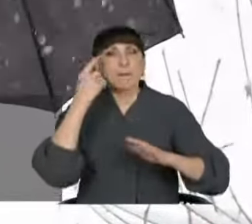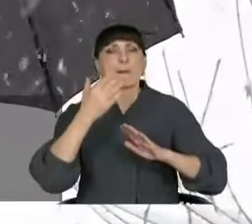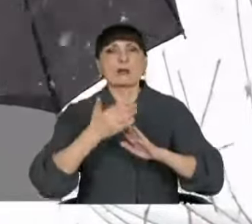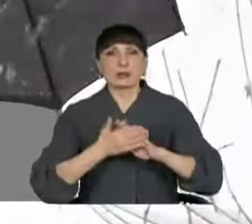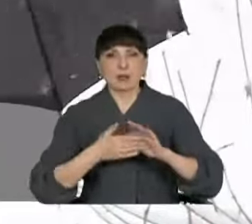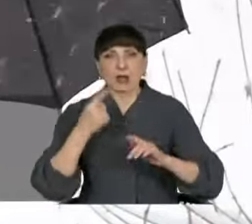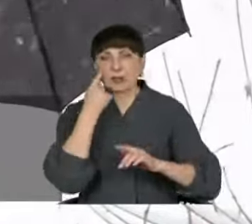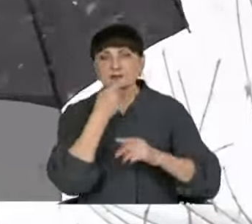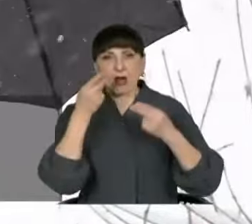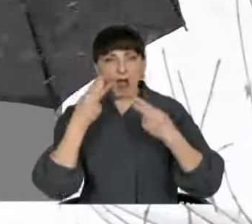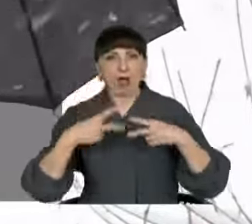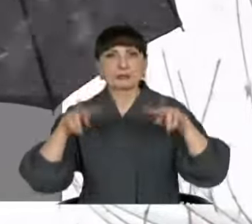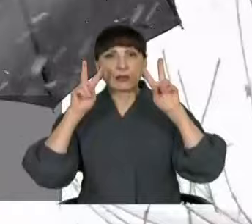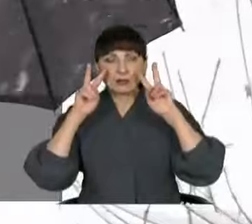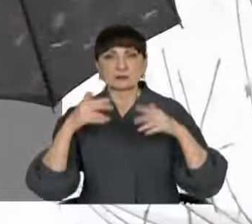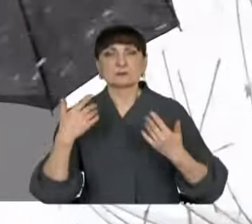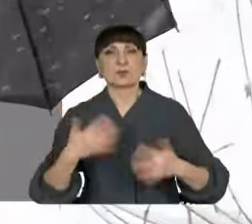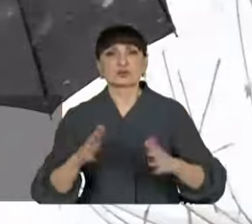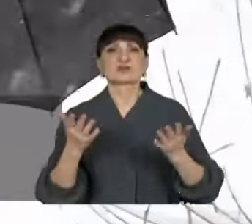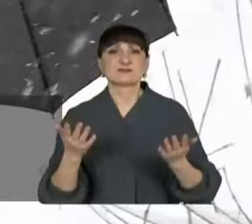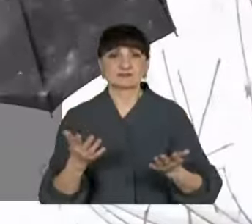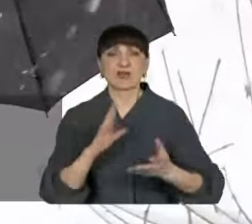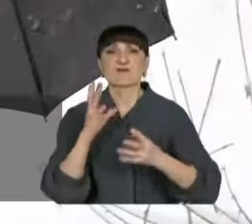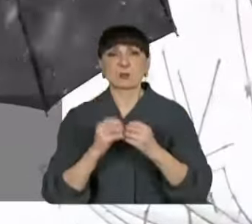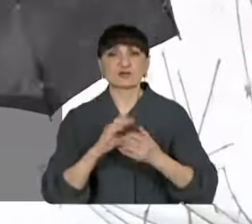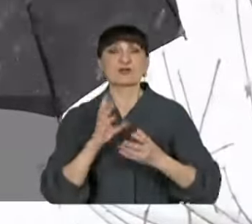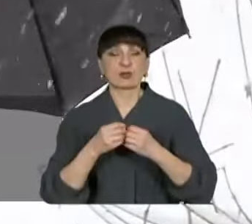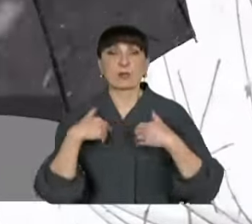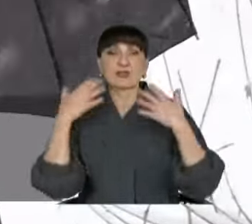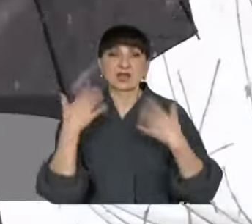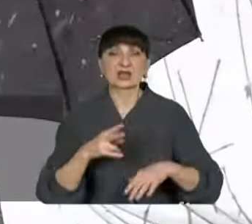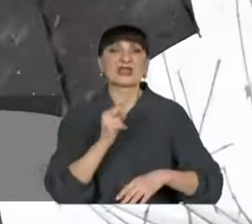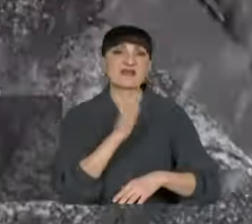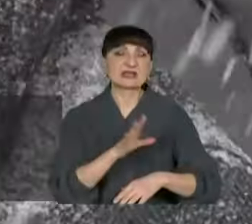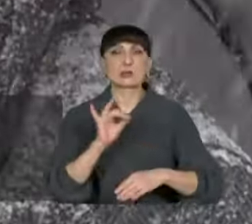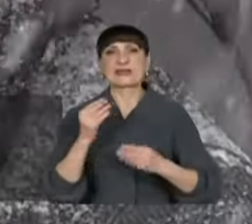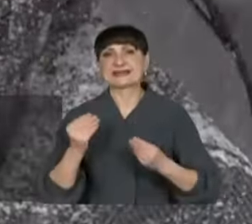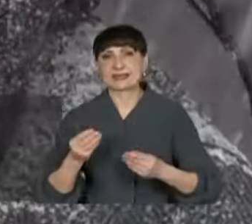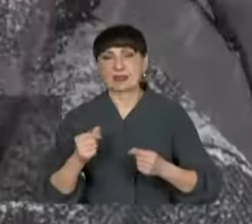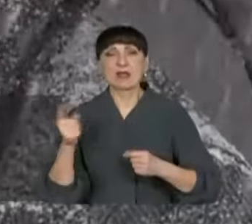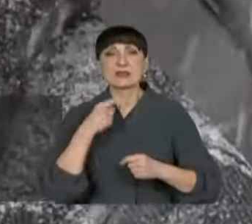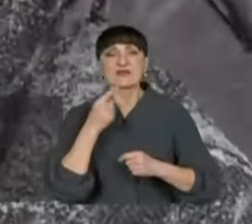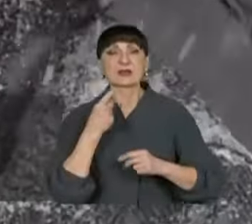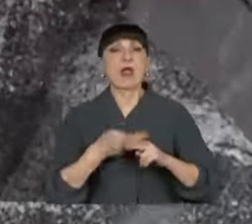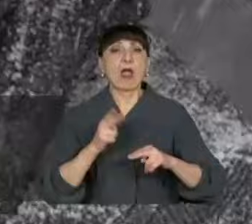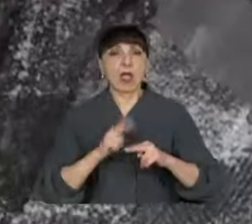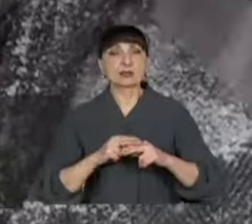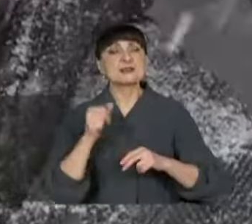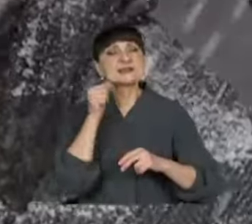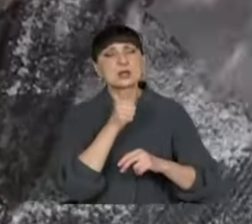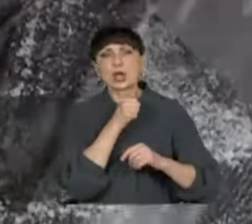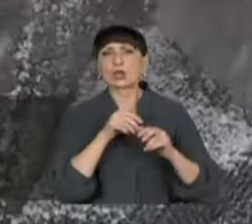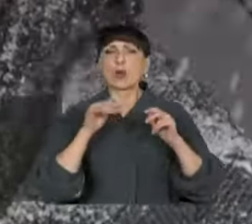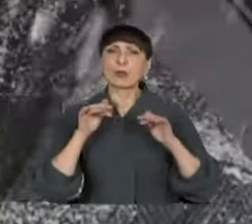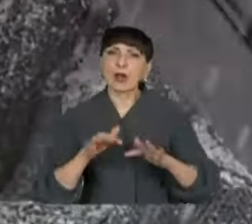глаза открылись. Ну и, в общем, в итоге я потеряла и квартиру, и деньги. Они сказали, что это, ну, как бы секретная